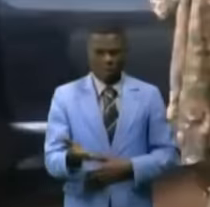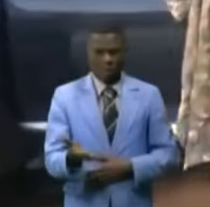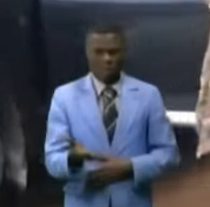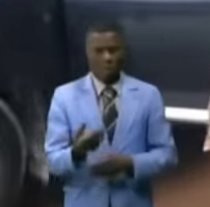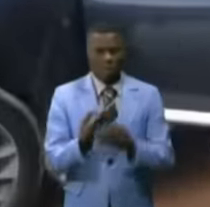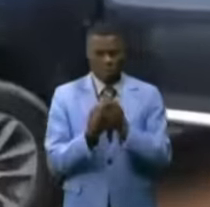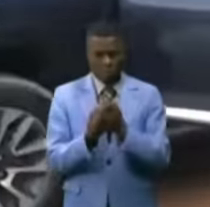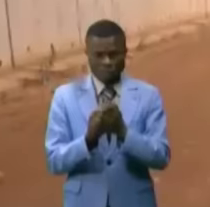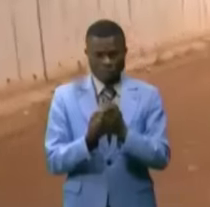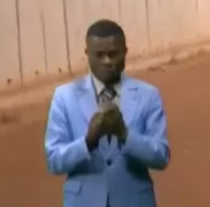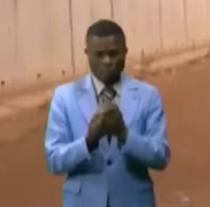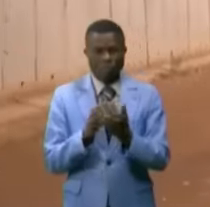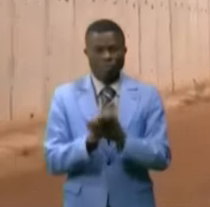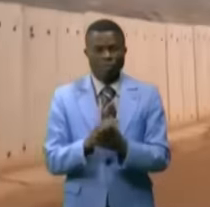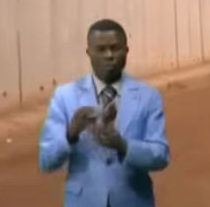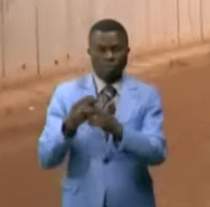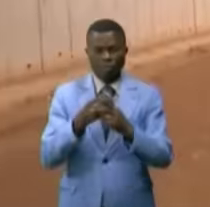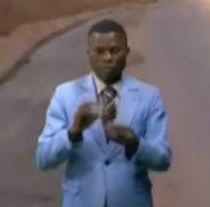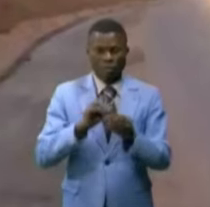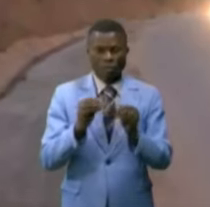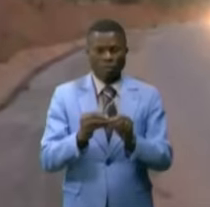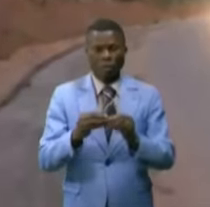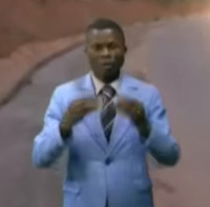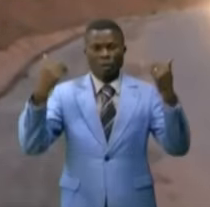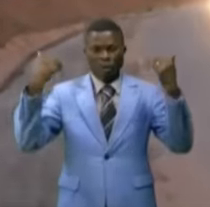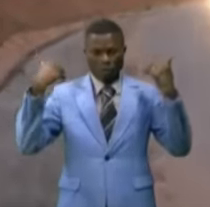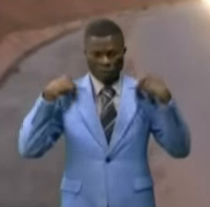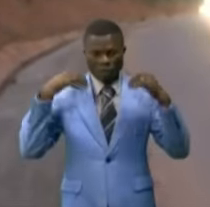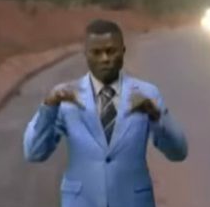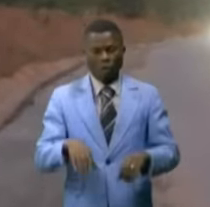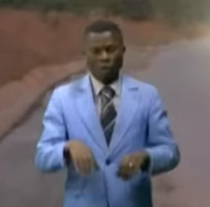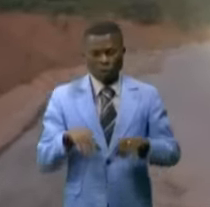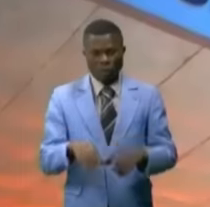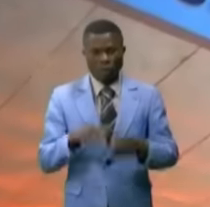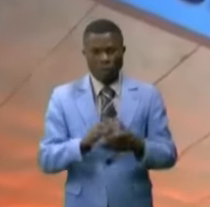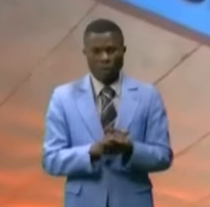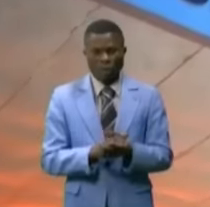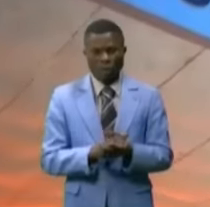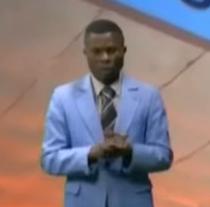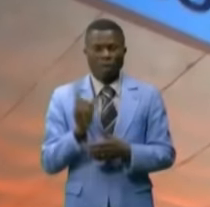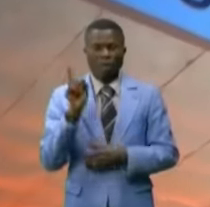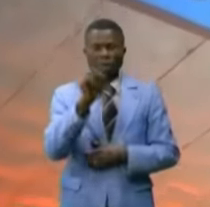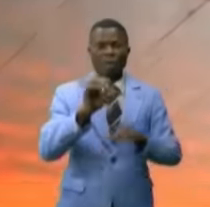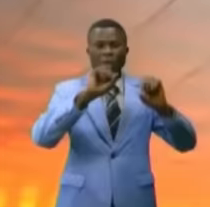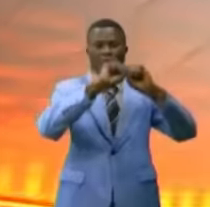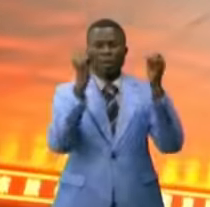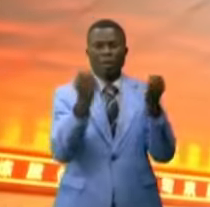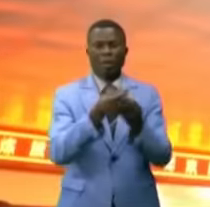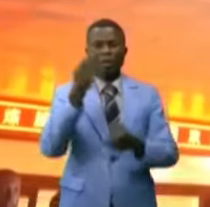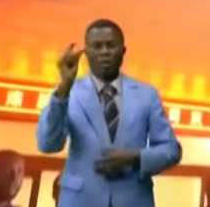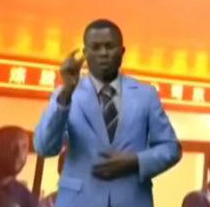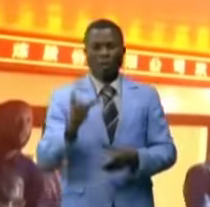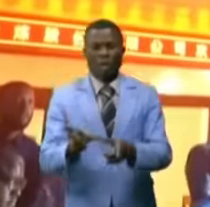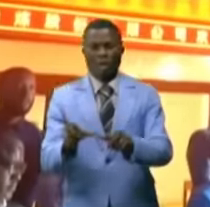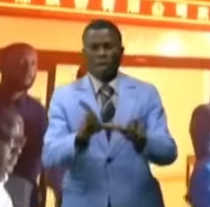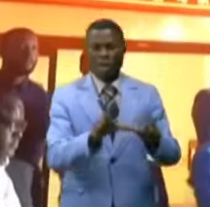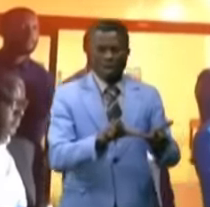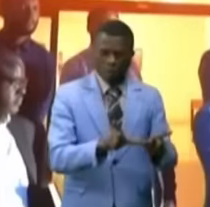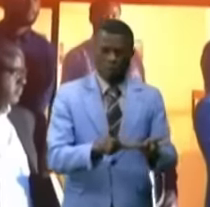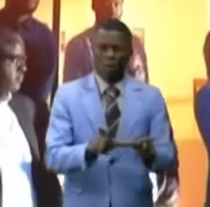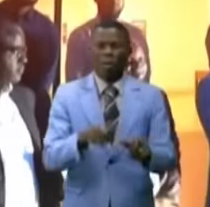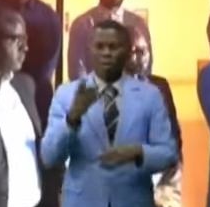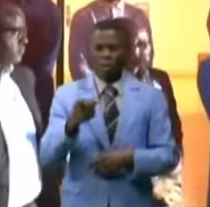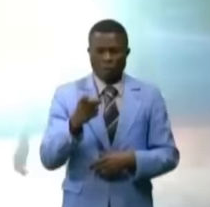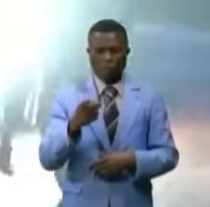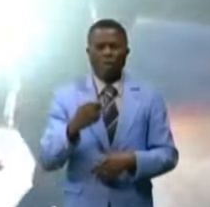D'ici, l'itinérance de contrôle du numéro 1 de la sous-traitance en RDC s'est ébranlée vers la société minière Lualaba Copper Smelter